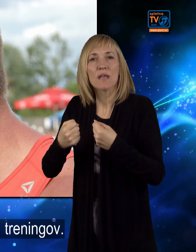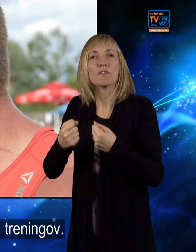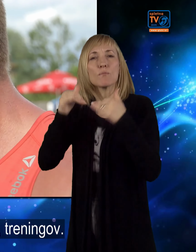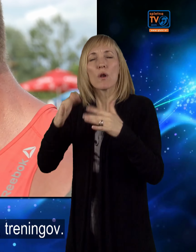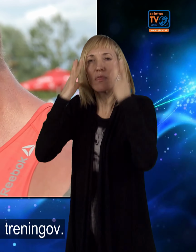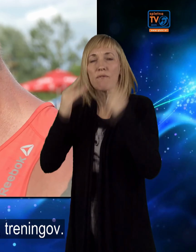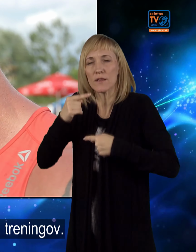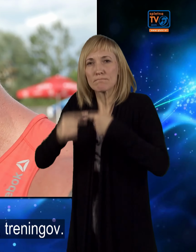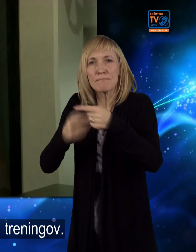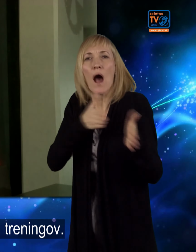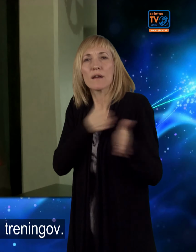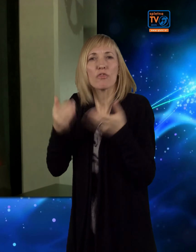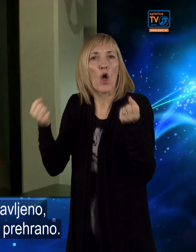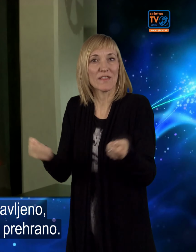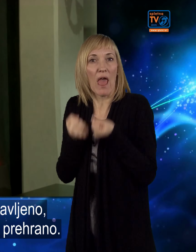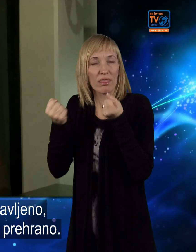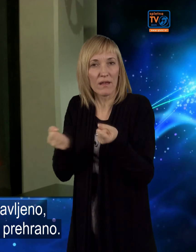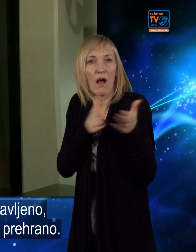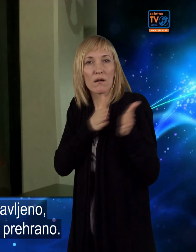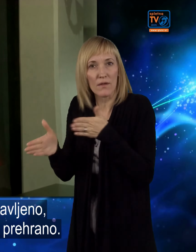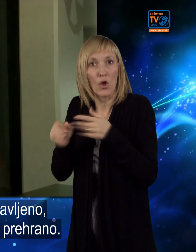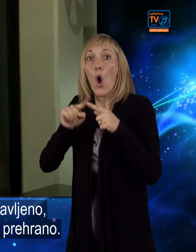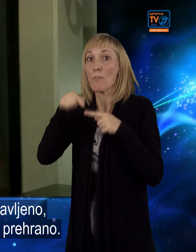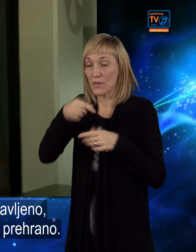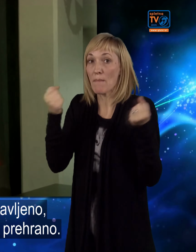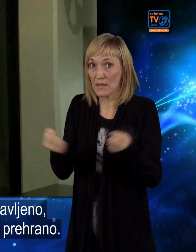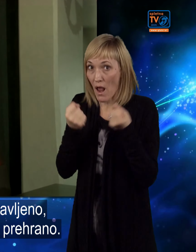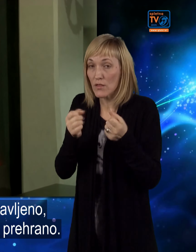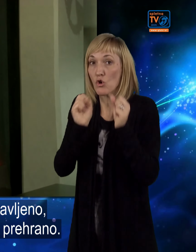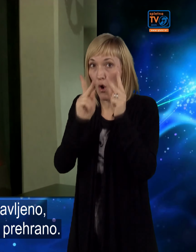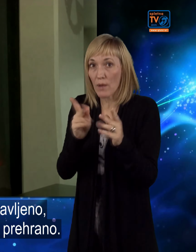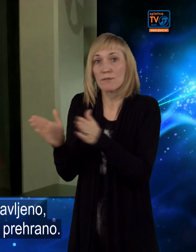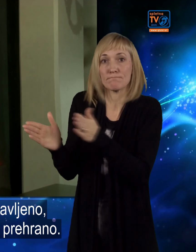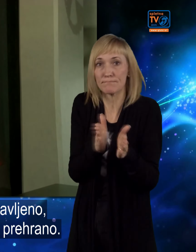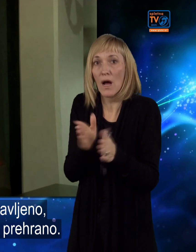neko rutino treningov. Potem, ko je to vzpostavljeno, potem recimo